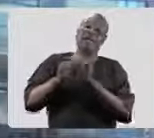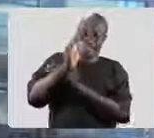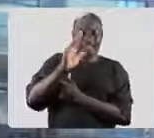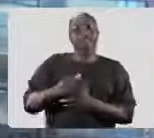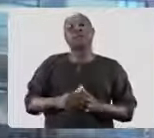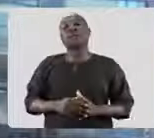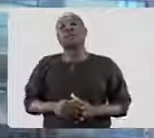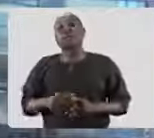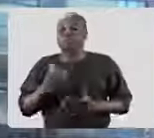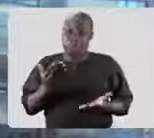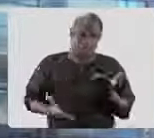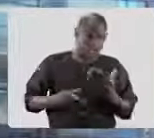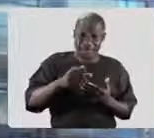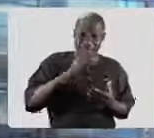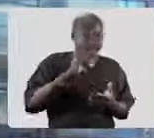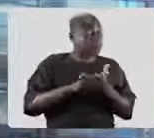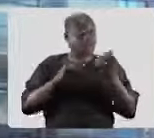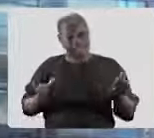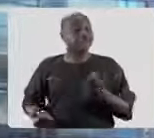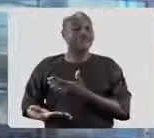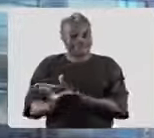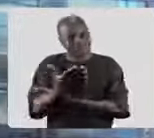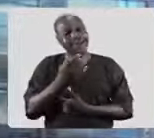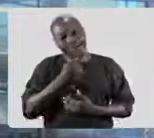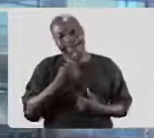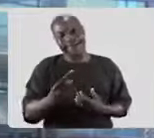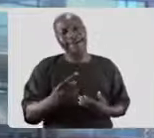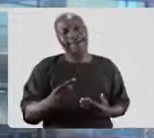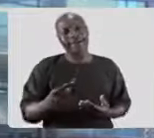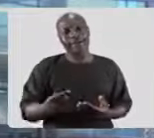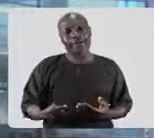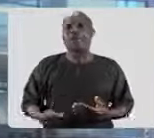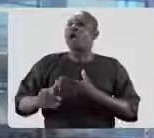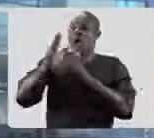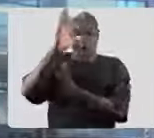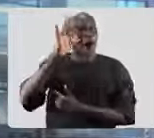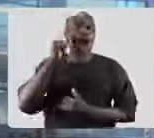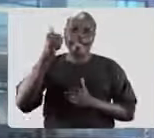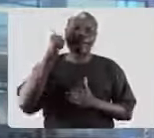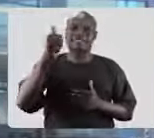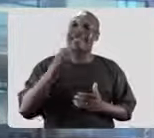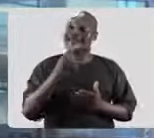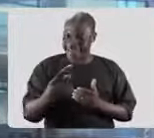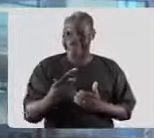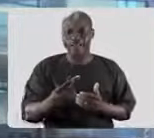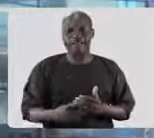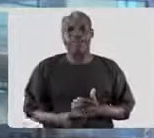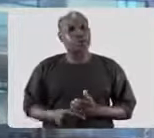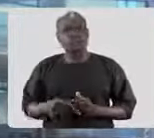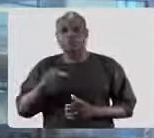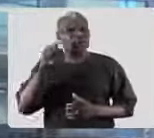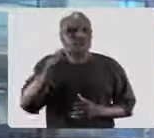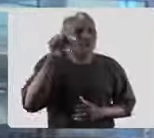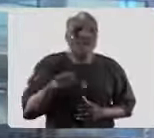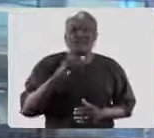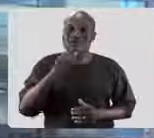Ana se wo de onya nyinu ni ya me kanfo na ma ena no pe ne se. Yehuwa Nyankopon no obo so bo asase no. Wo se